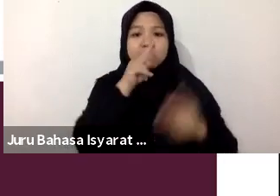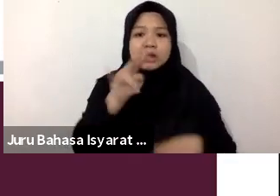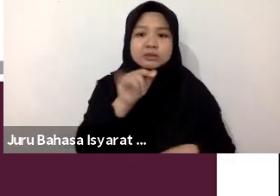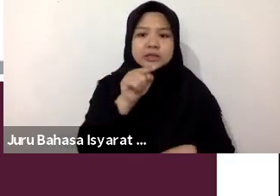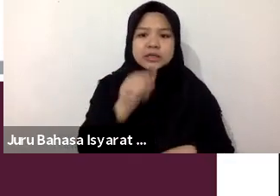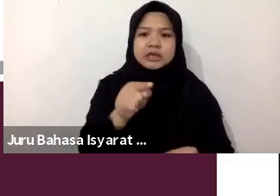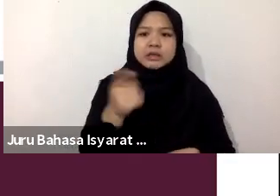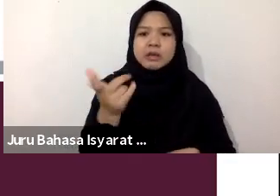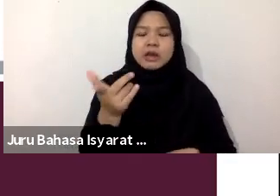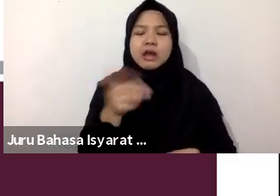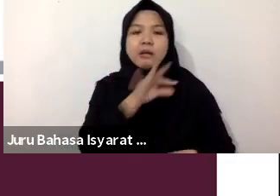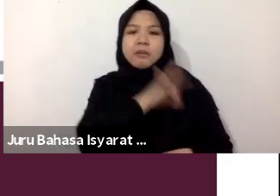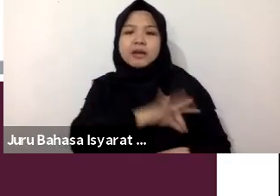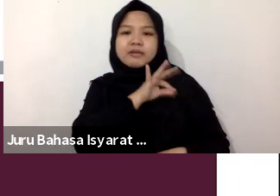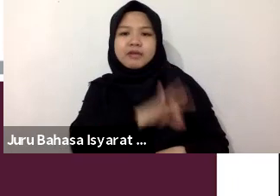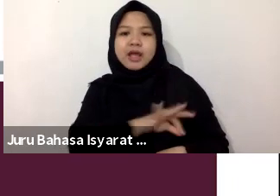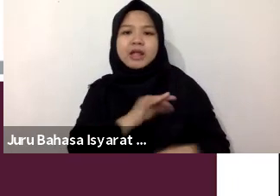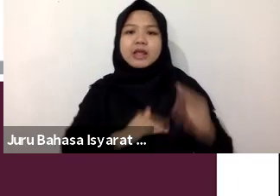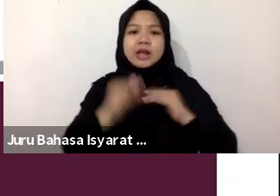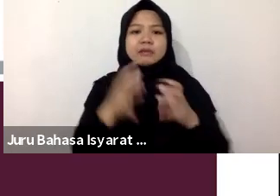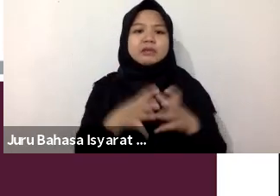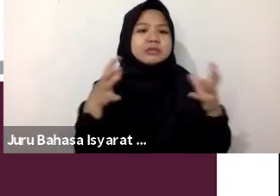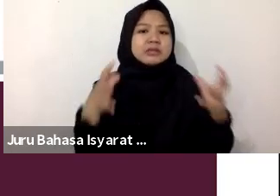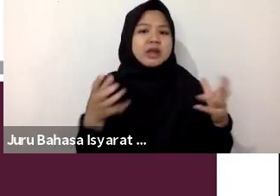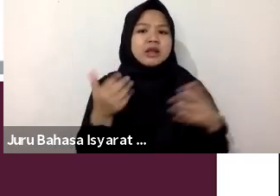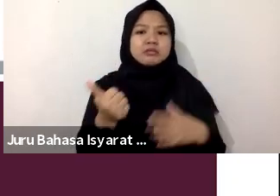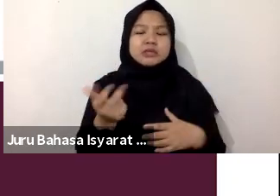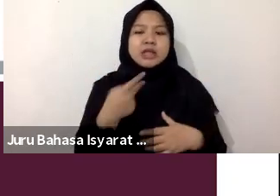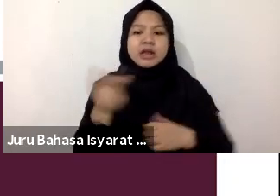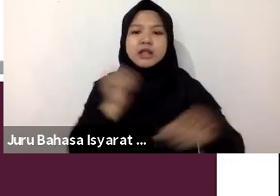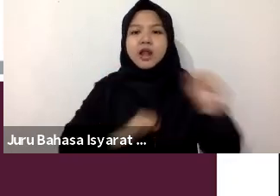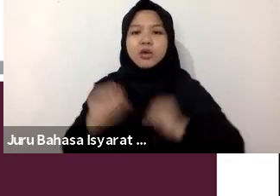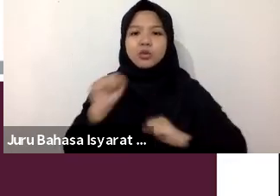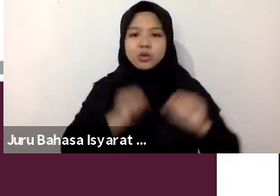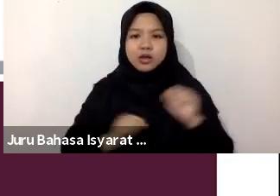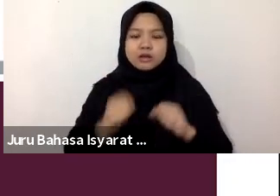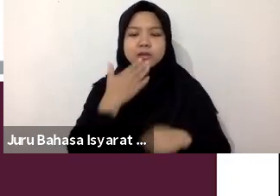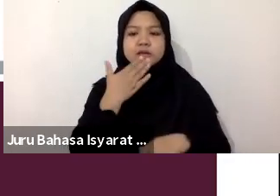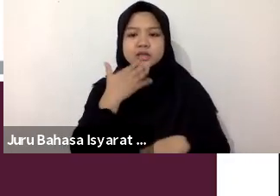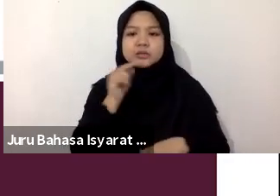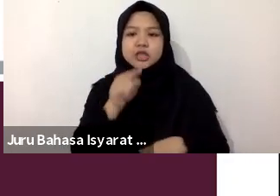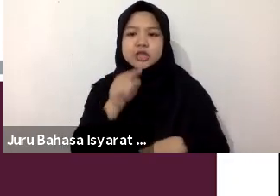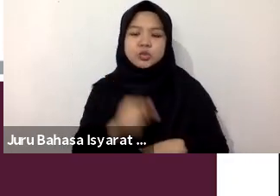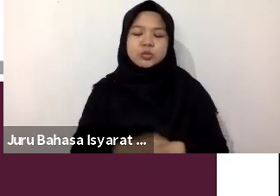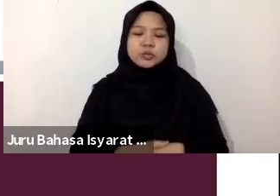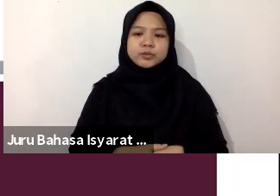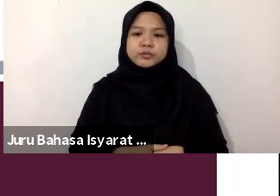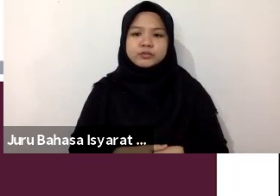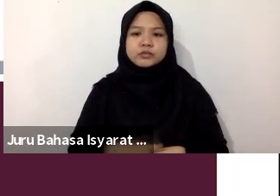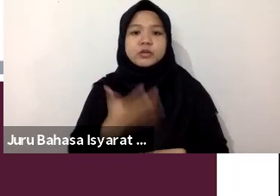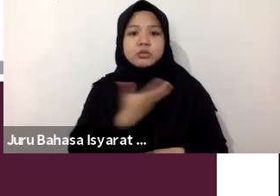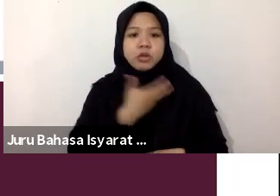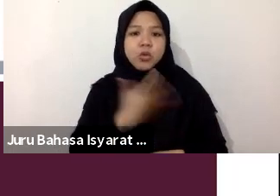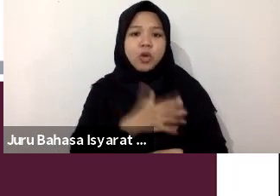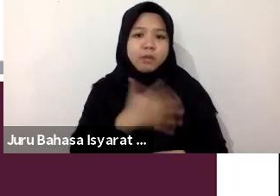mana benefit yang lebih besar gitu yang bisa kita lakukan gitu. Biasanya ke situ arahnya. Jadi mau tidak mau kalau